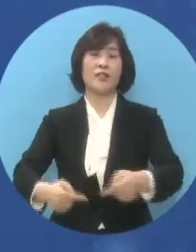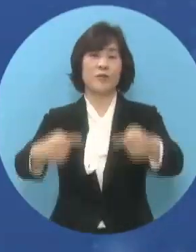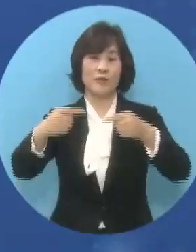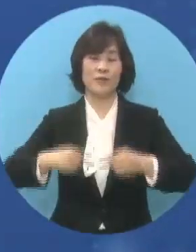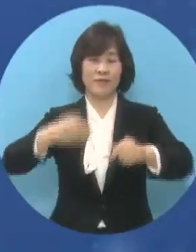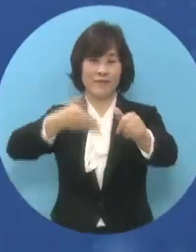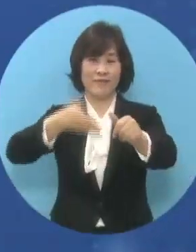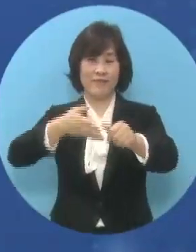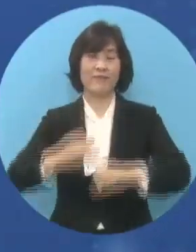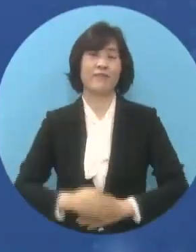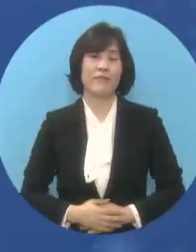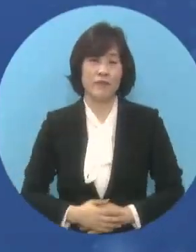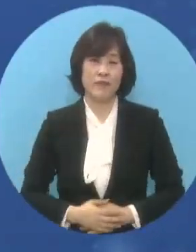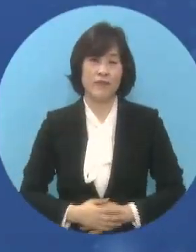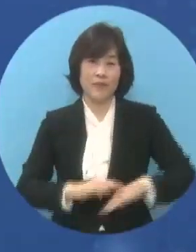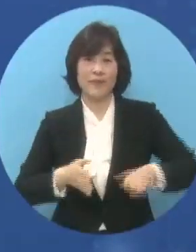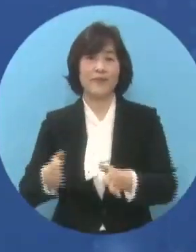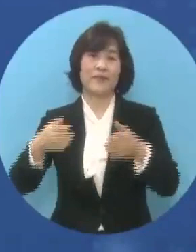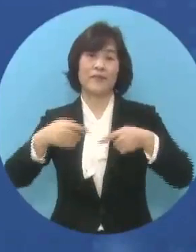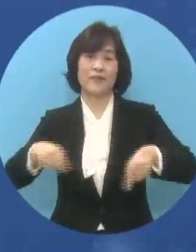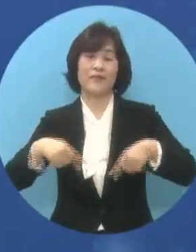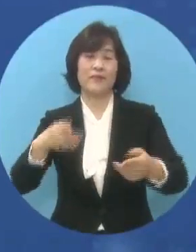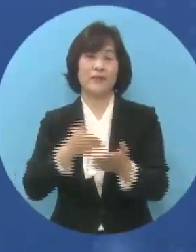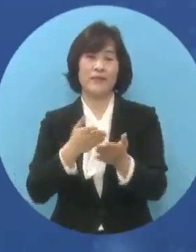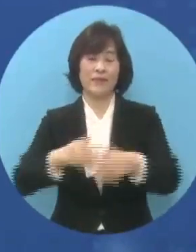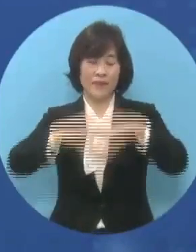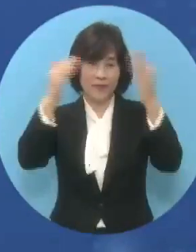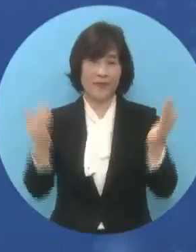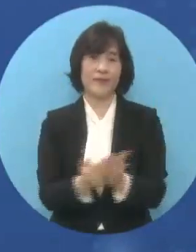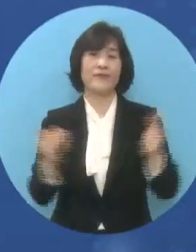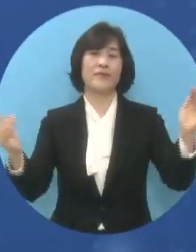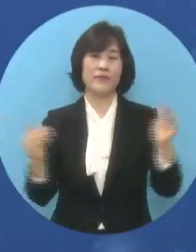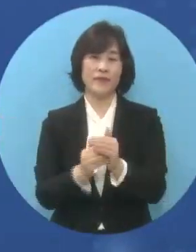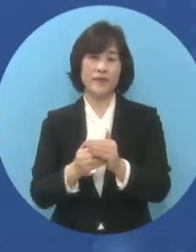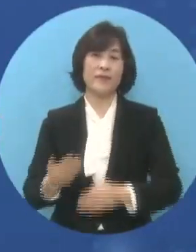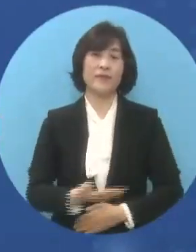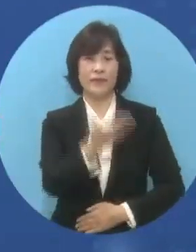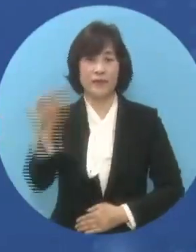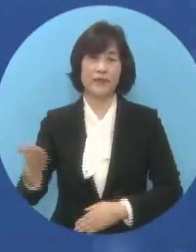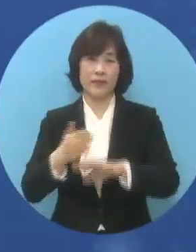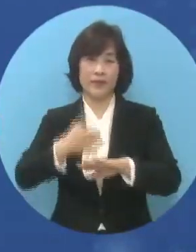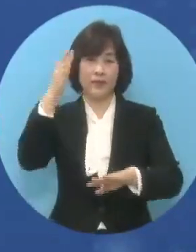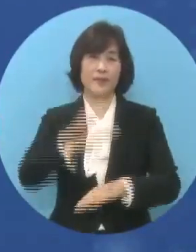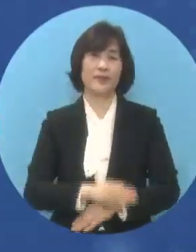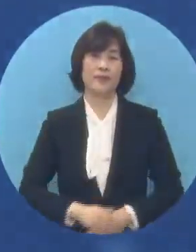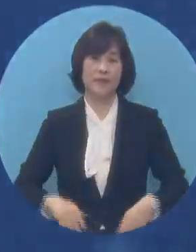바랍니다. 생명의 땅 으뜸 전남 도정뉴스 여기서 마칩니다. 함께해 주신 여러분 고맙습니다.